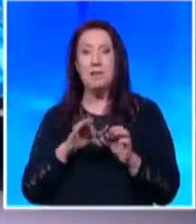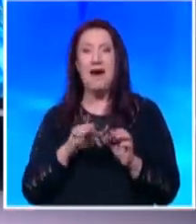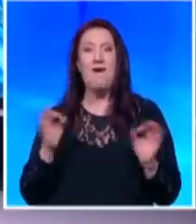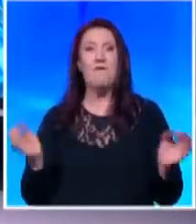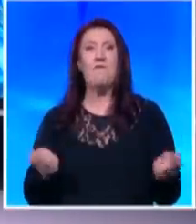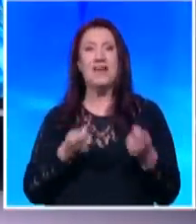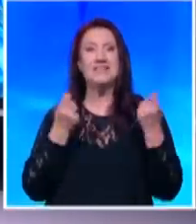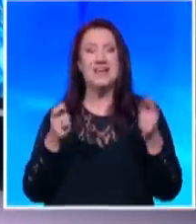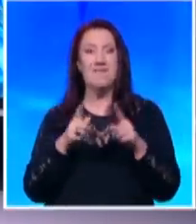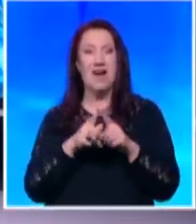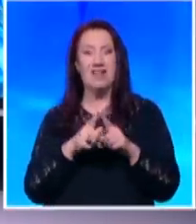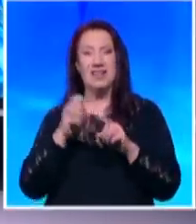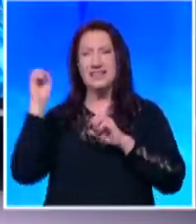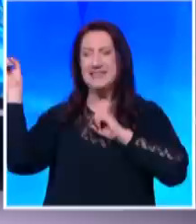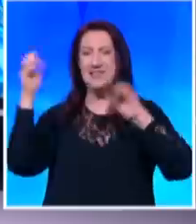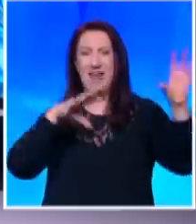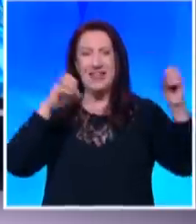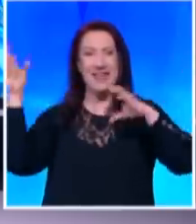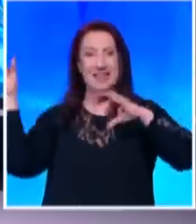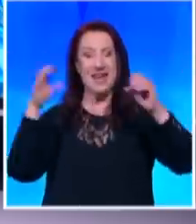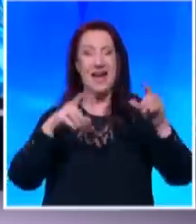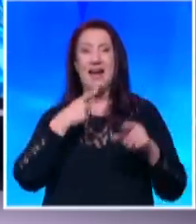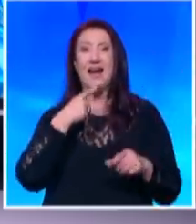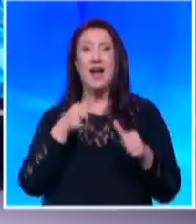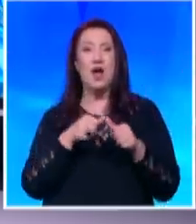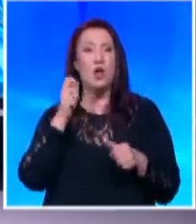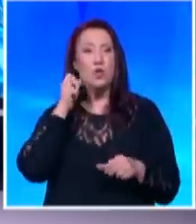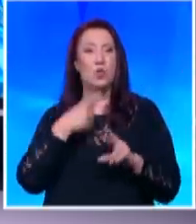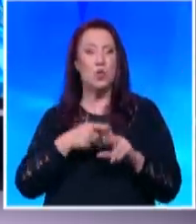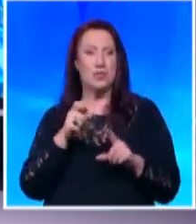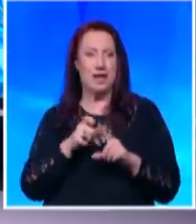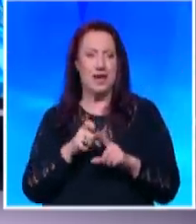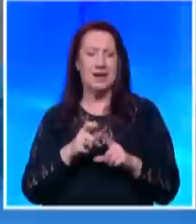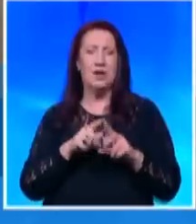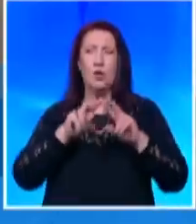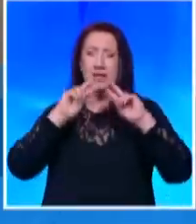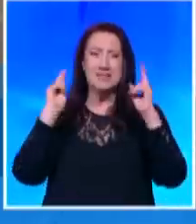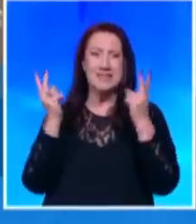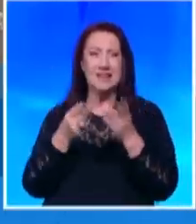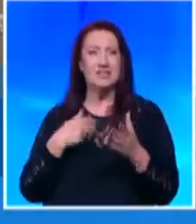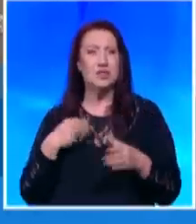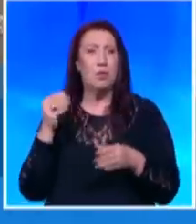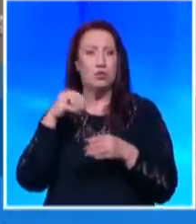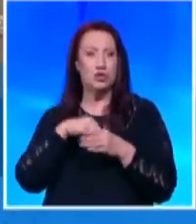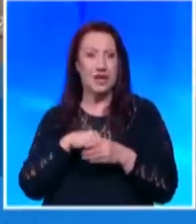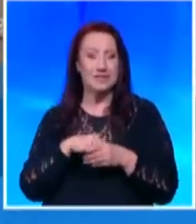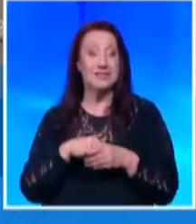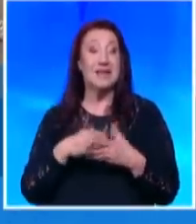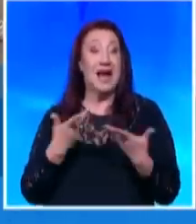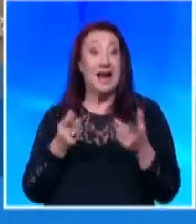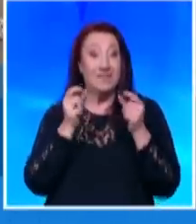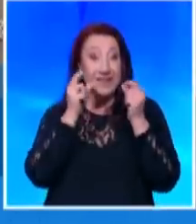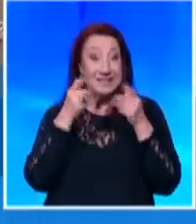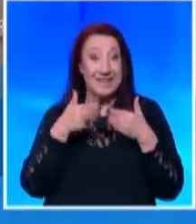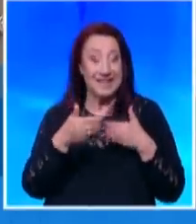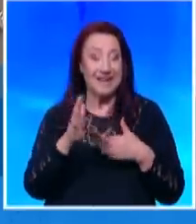«Лунар». Артисти от цял свят ще разкажат истории с уникални инсталации. Какви изненади ни очакват, ще разберем сега от